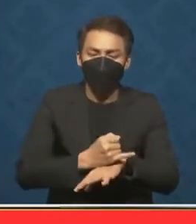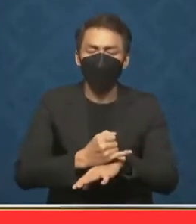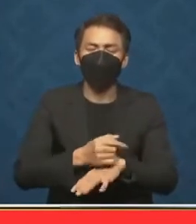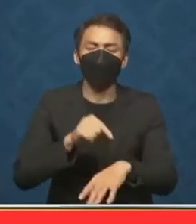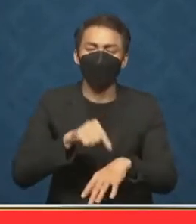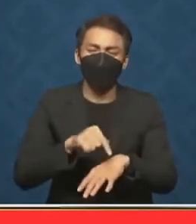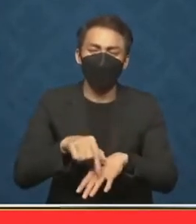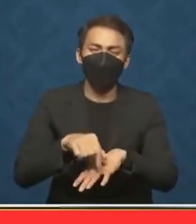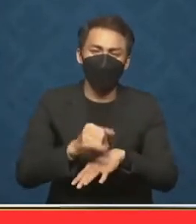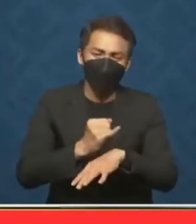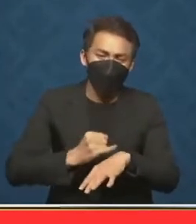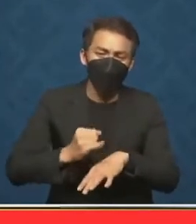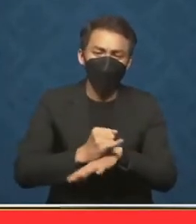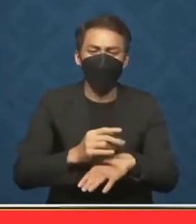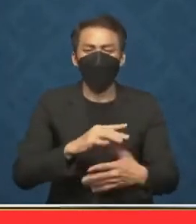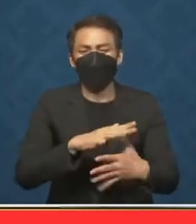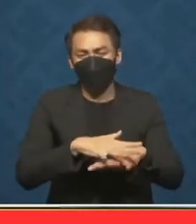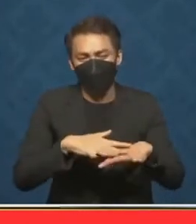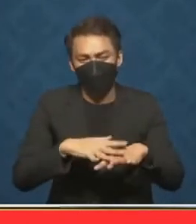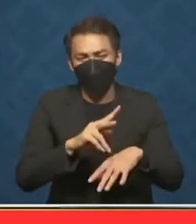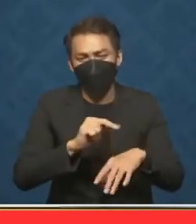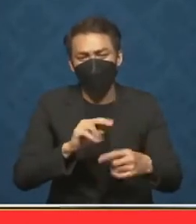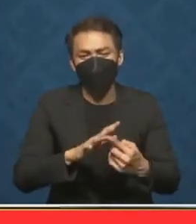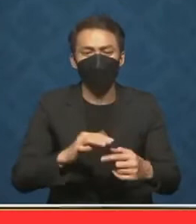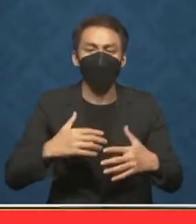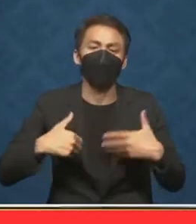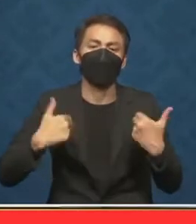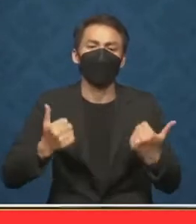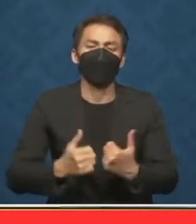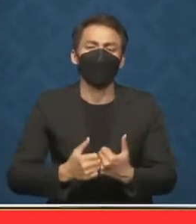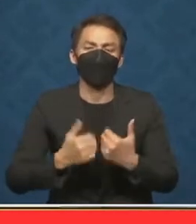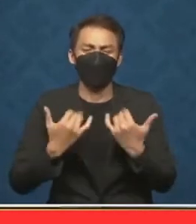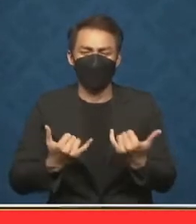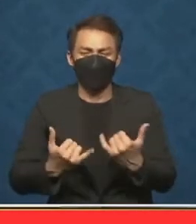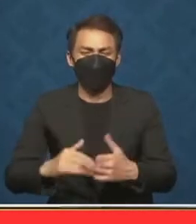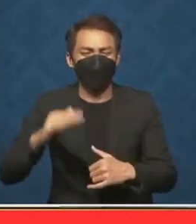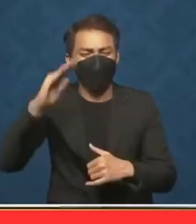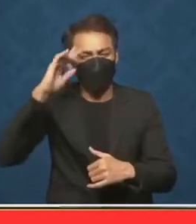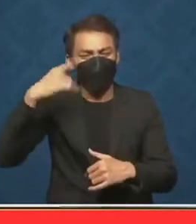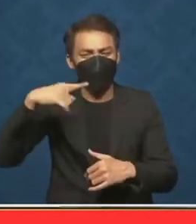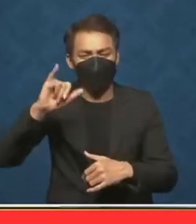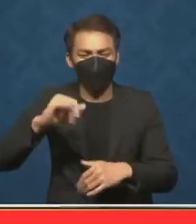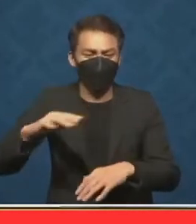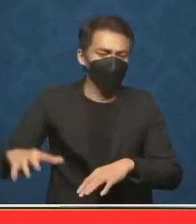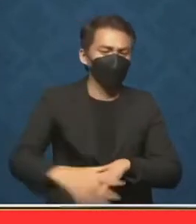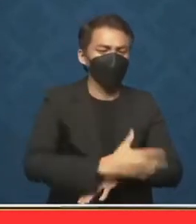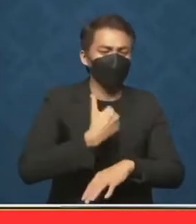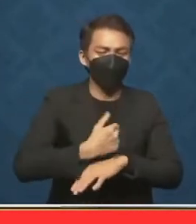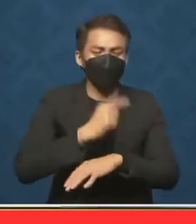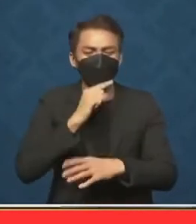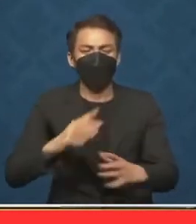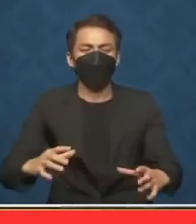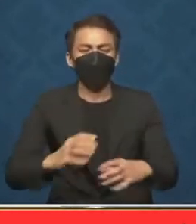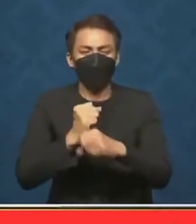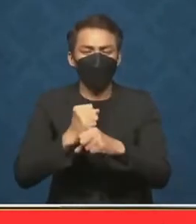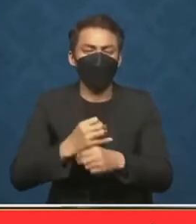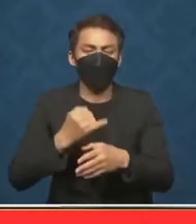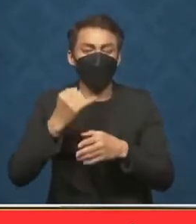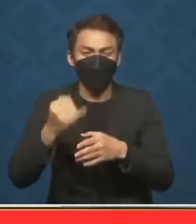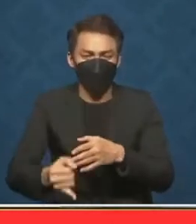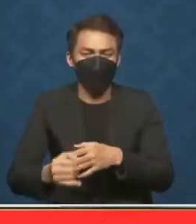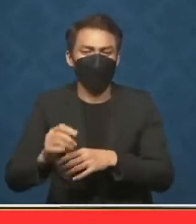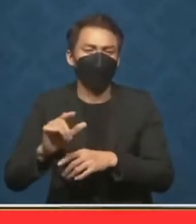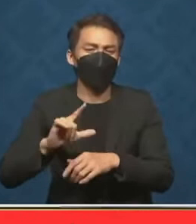คนนี้ละครัมาปฏิวตรครัมีคำพูดว่าถ้ารักษงบ ต้องจบที่รุงตุแต่ท่านทำงานไม่เป็นคร